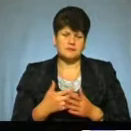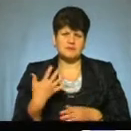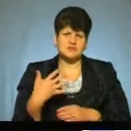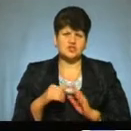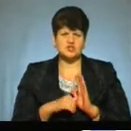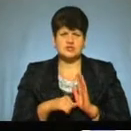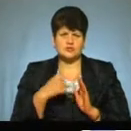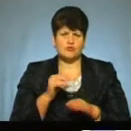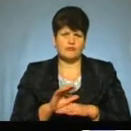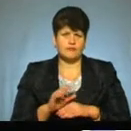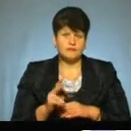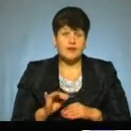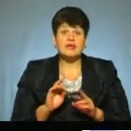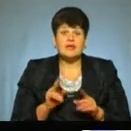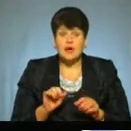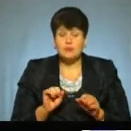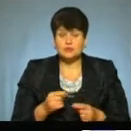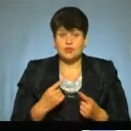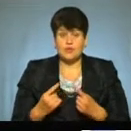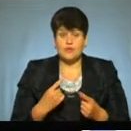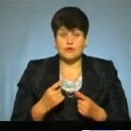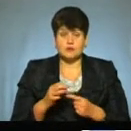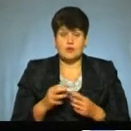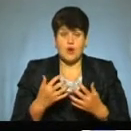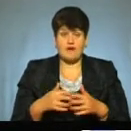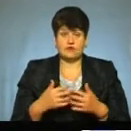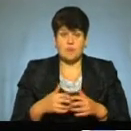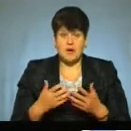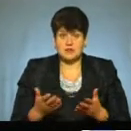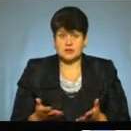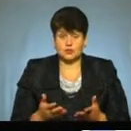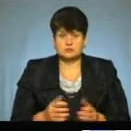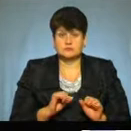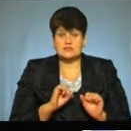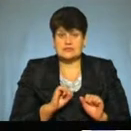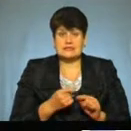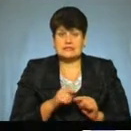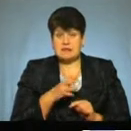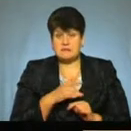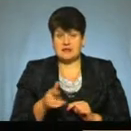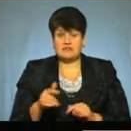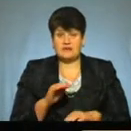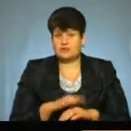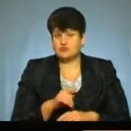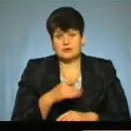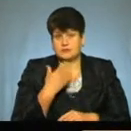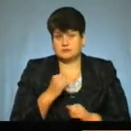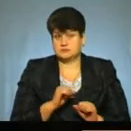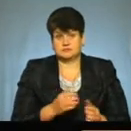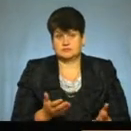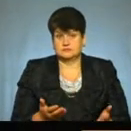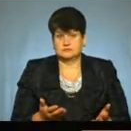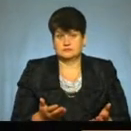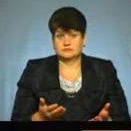60 років. Як можна вести мову, звичайно, про якусь автоматику безпеки за такий період? Фактично, її там немає.